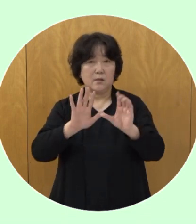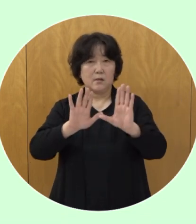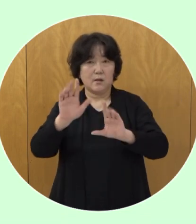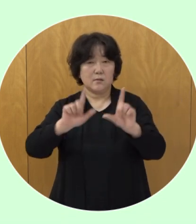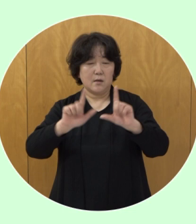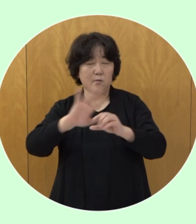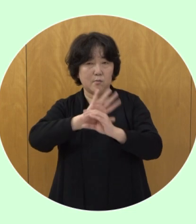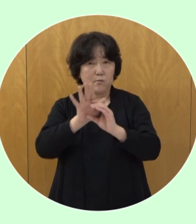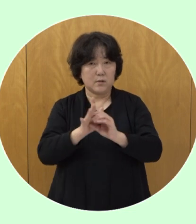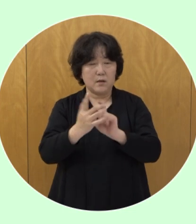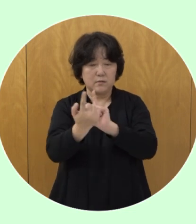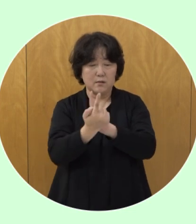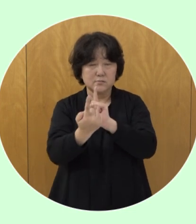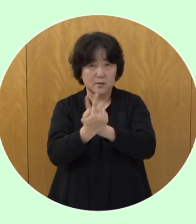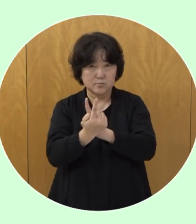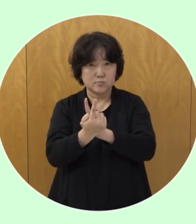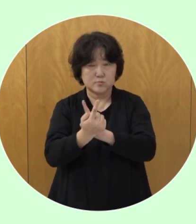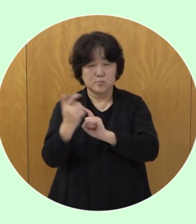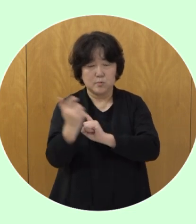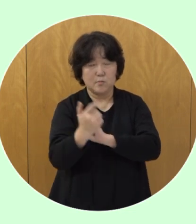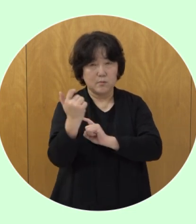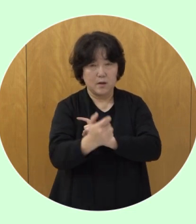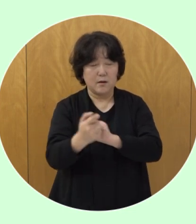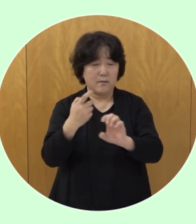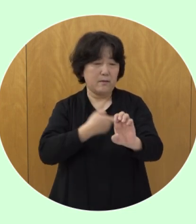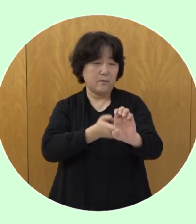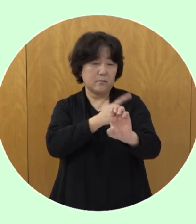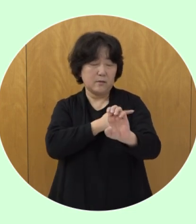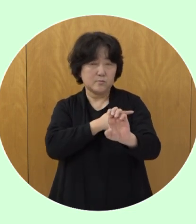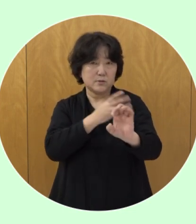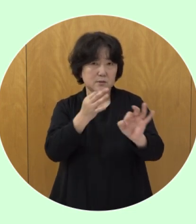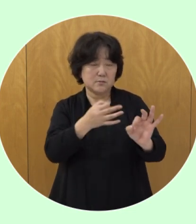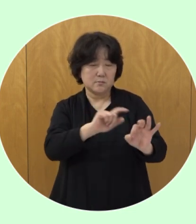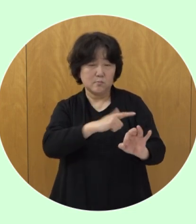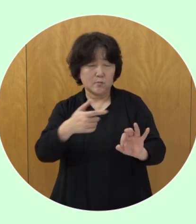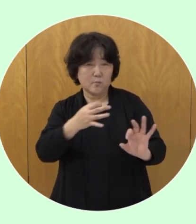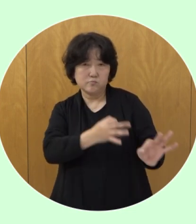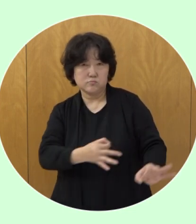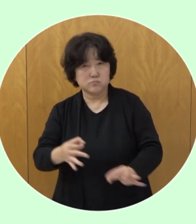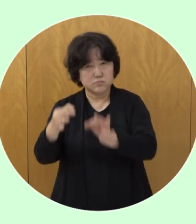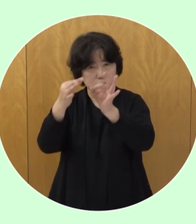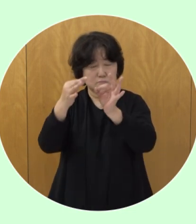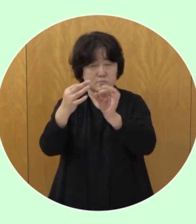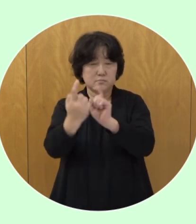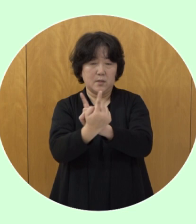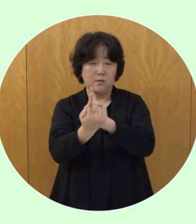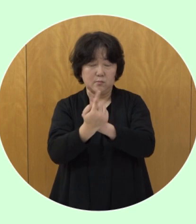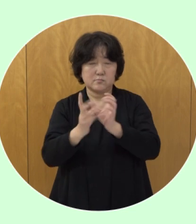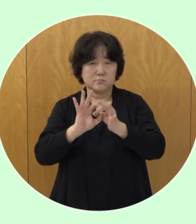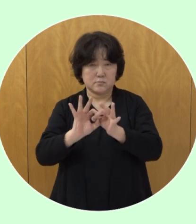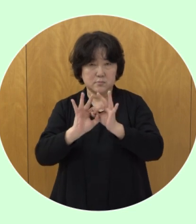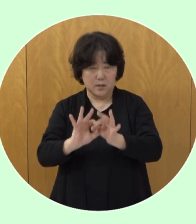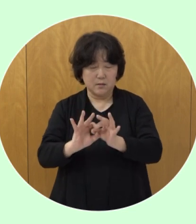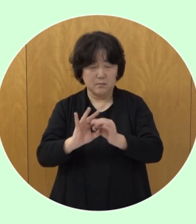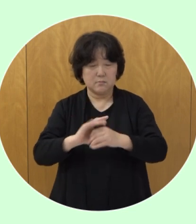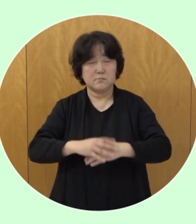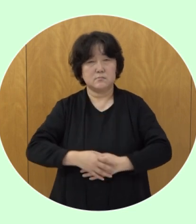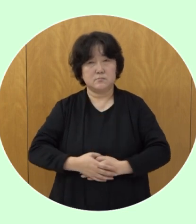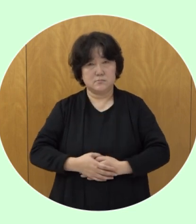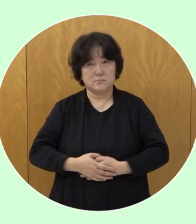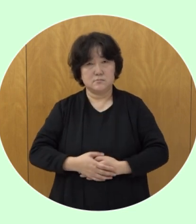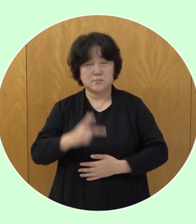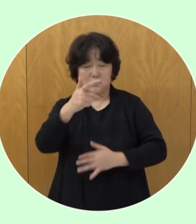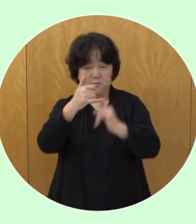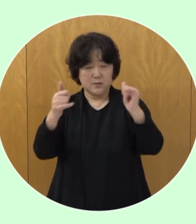染症対策の強化とエネルギー価格物価高騰対応についてでございます。市